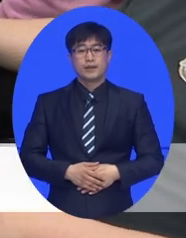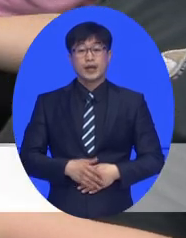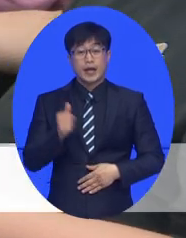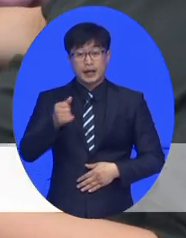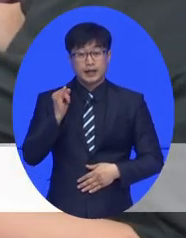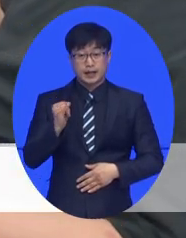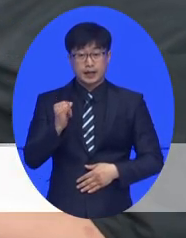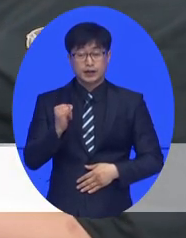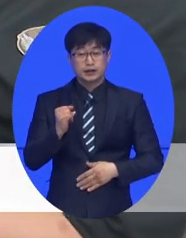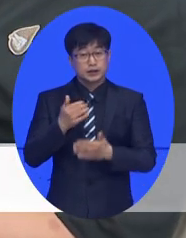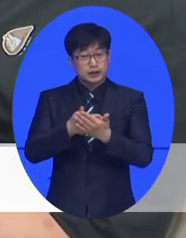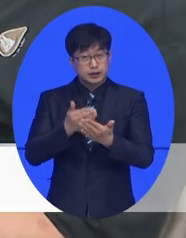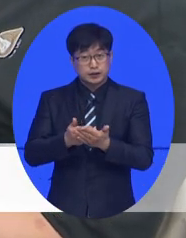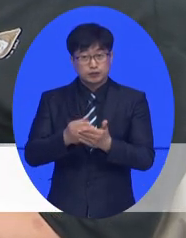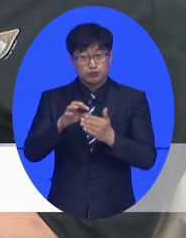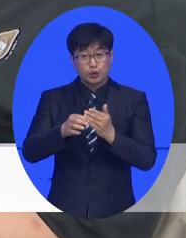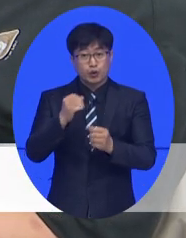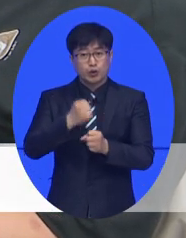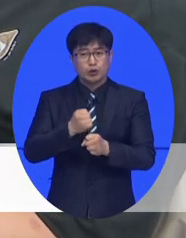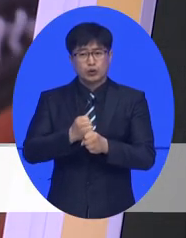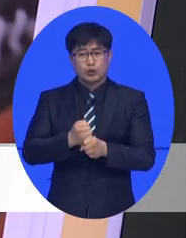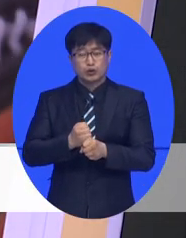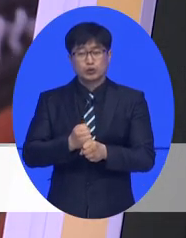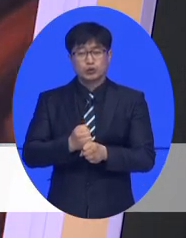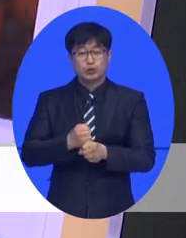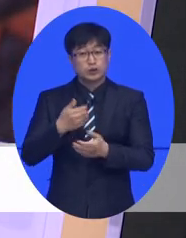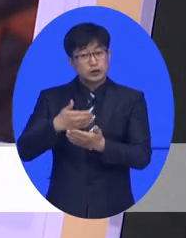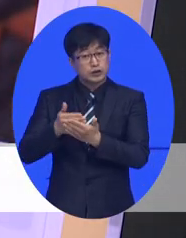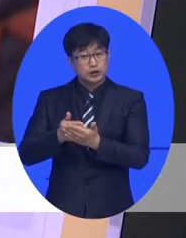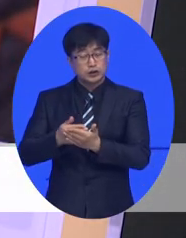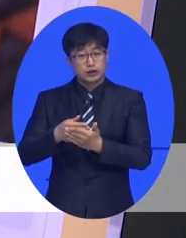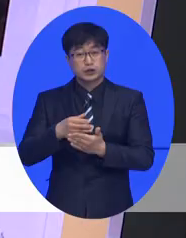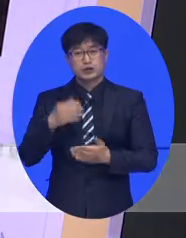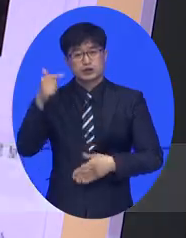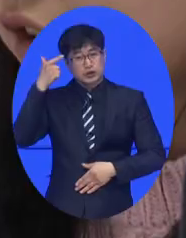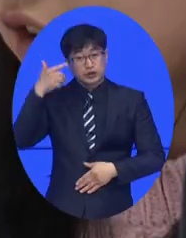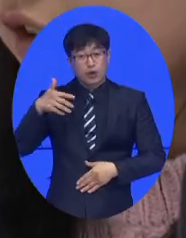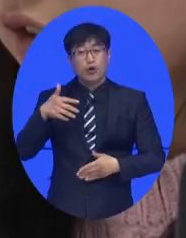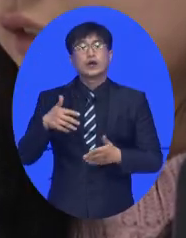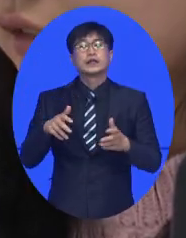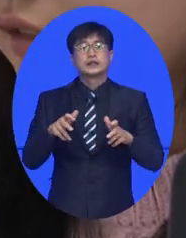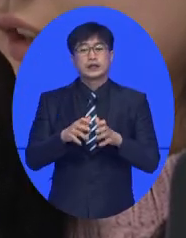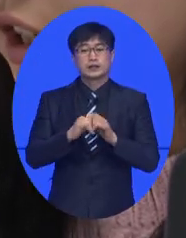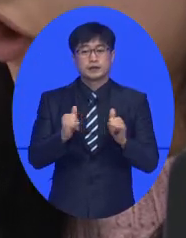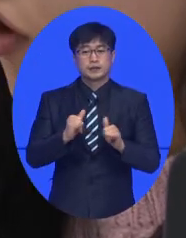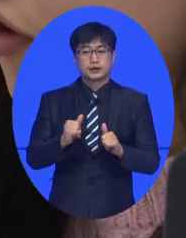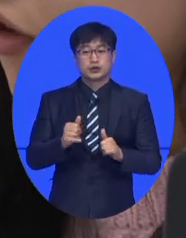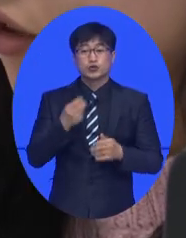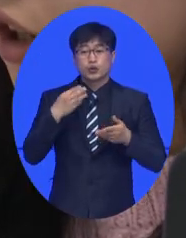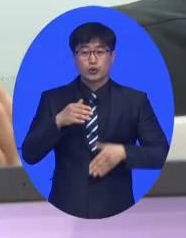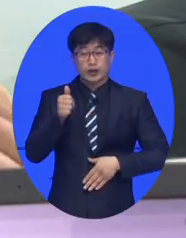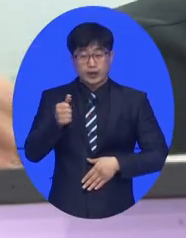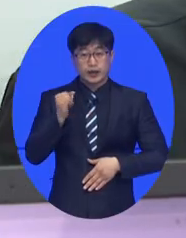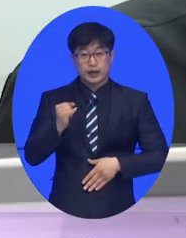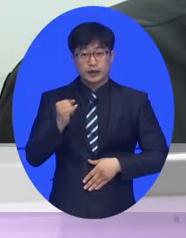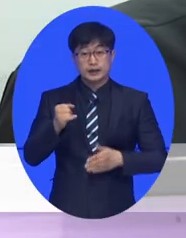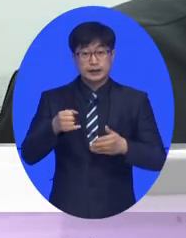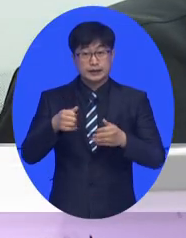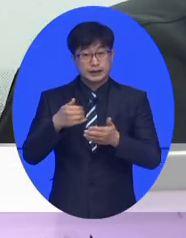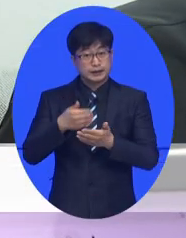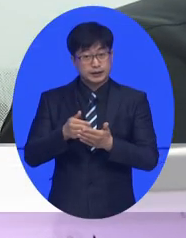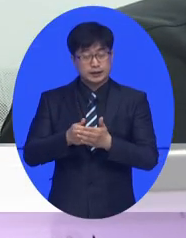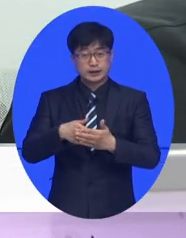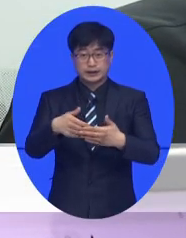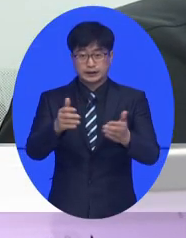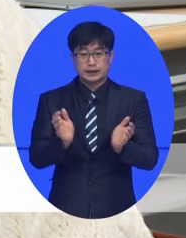AI 화가 프로그램을 활용해 작품 만들기에 열중하는 발달장애인들, 경기도 인공지능 창작단입니다. 인공지능 전문